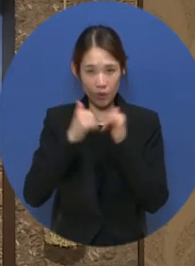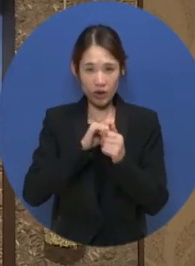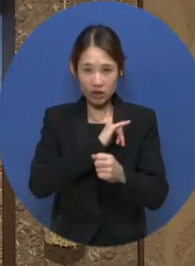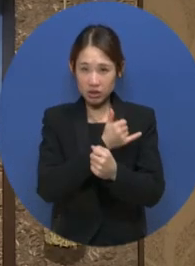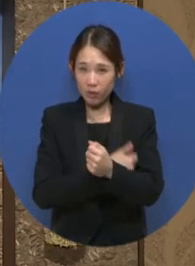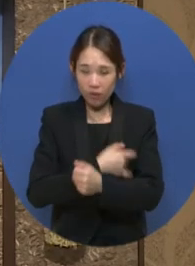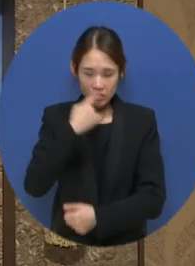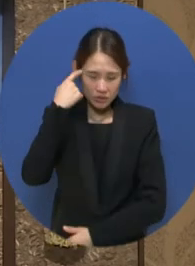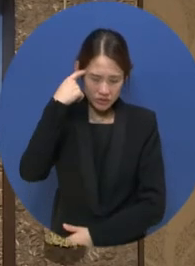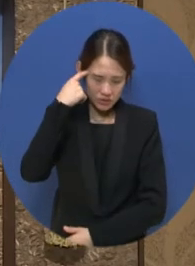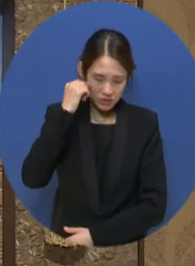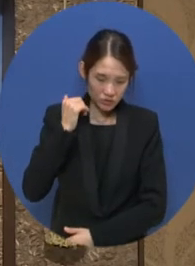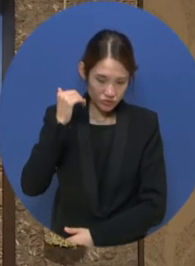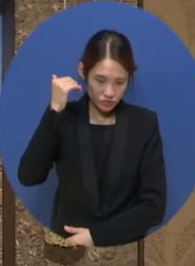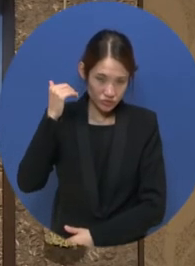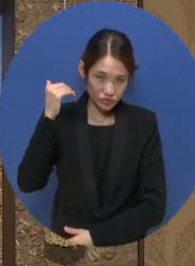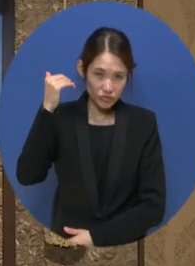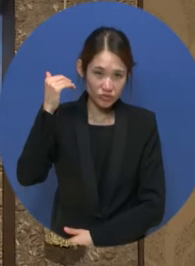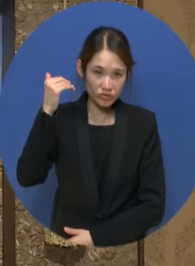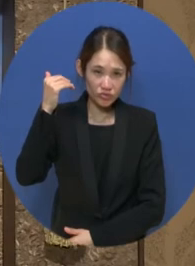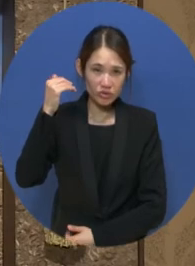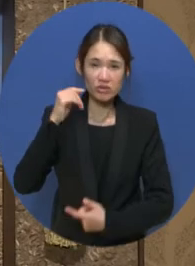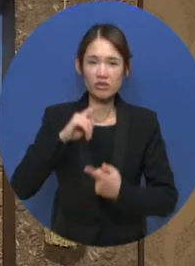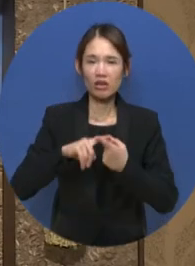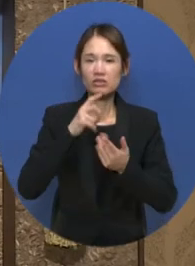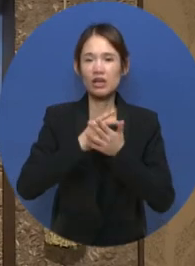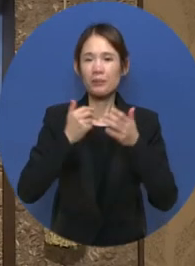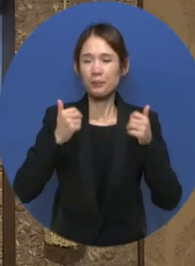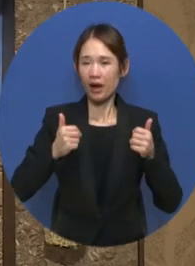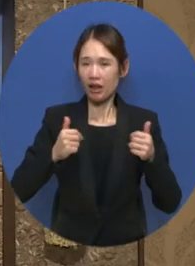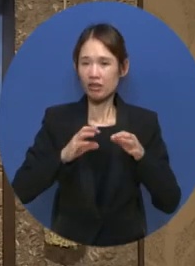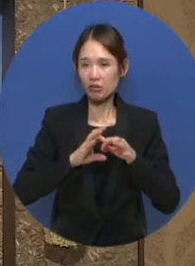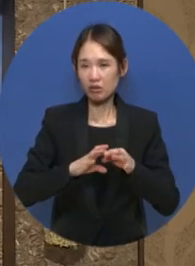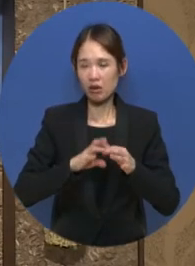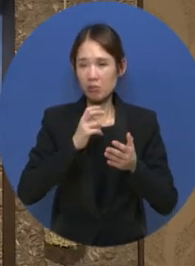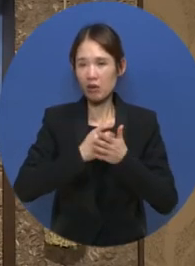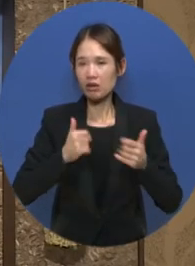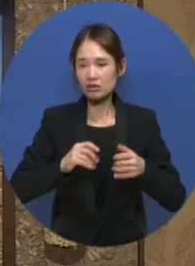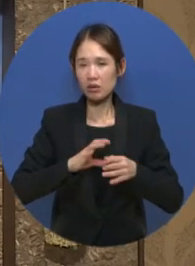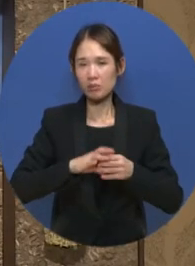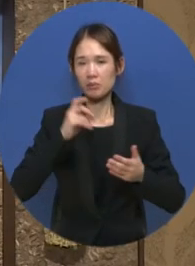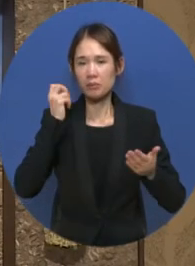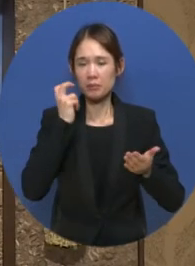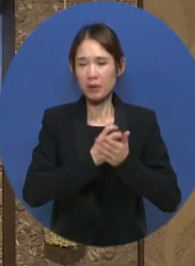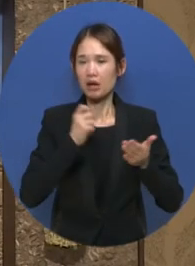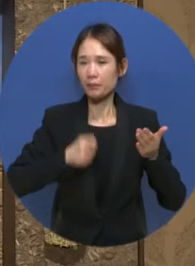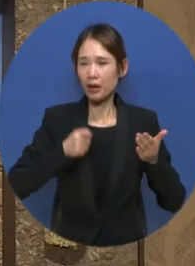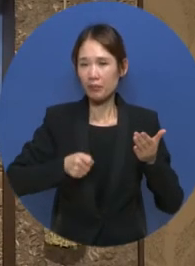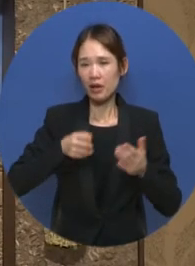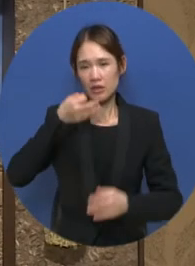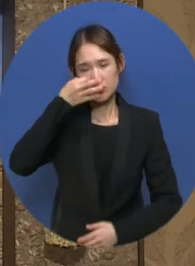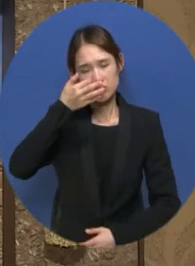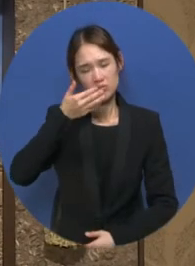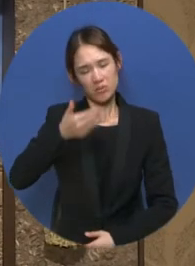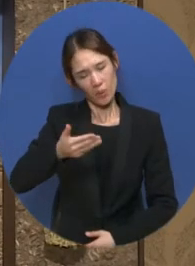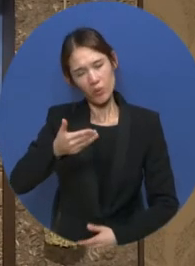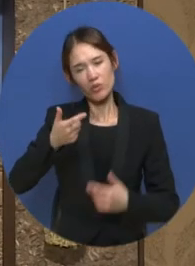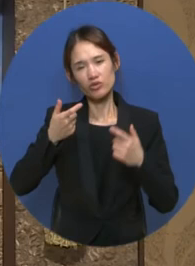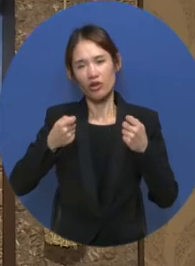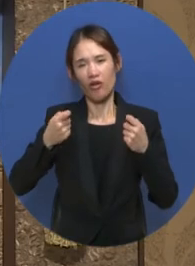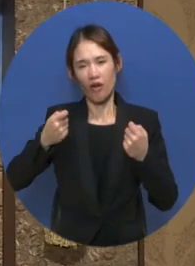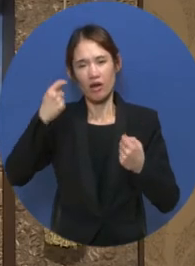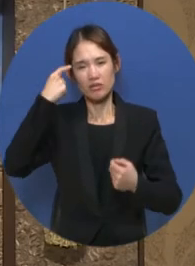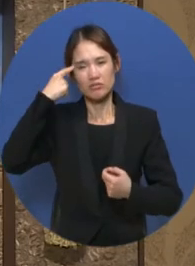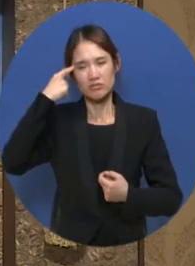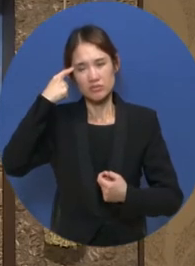의식에 수준이 그대로 이 재판정에서 이 판사의 의해서 판결로 그대로 여 갑시다 보여졌다 라는 사실